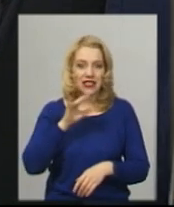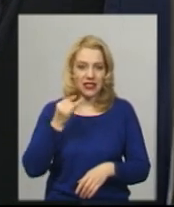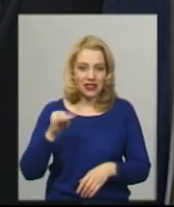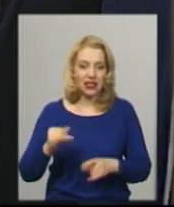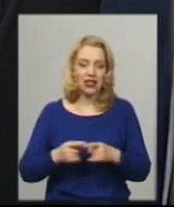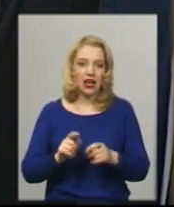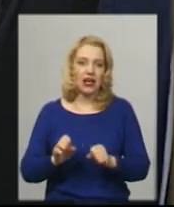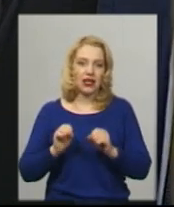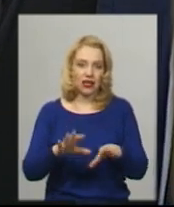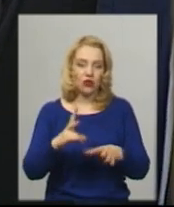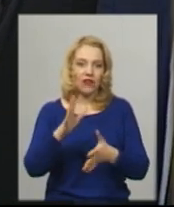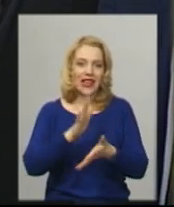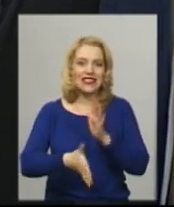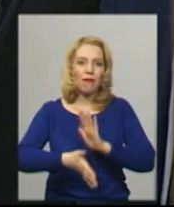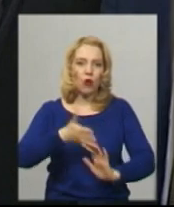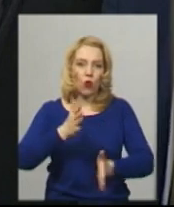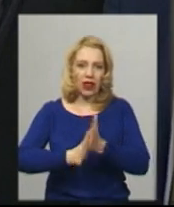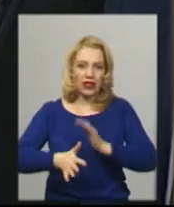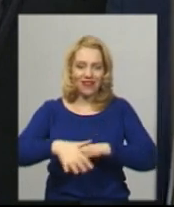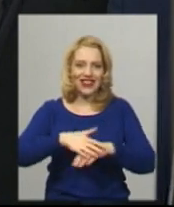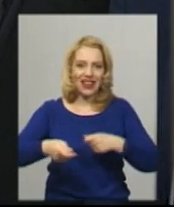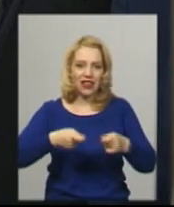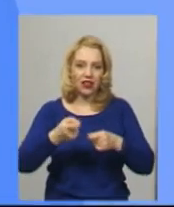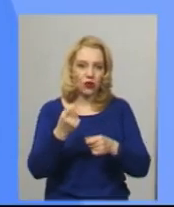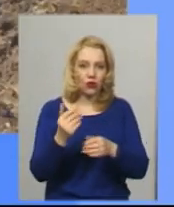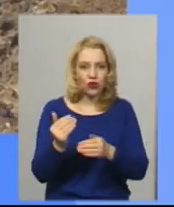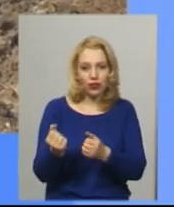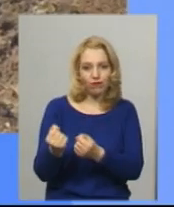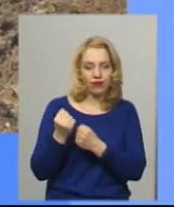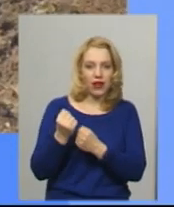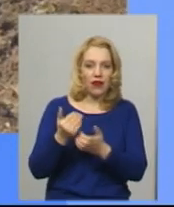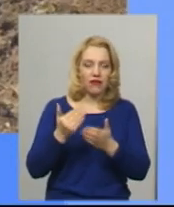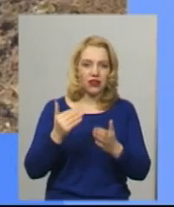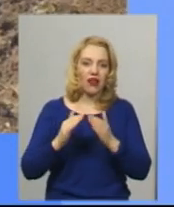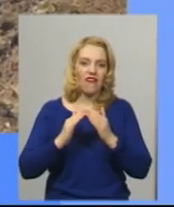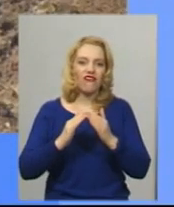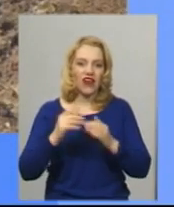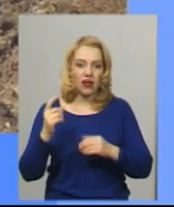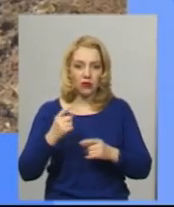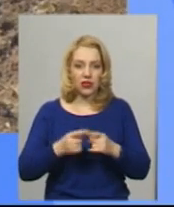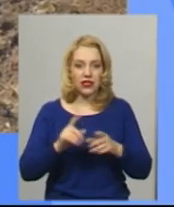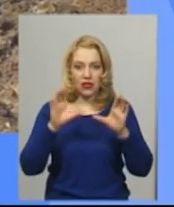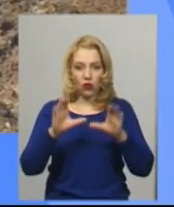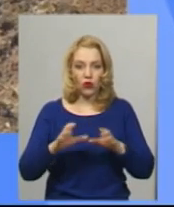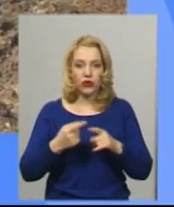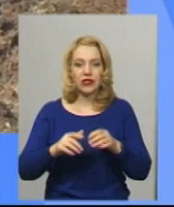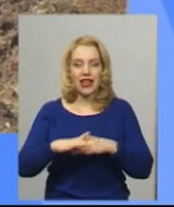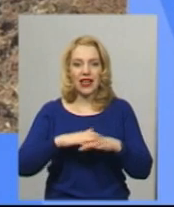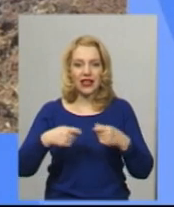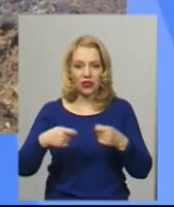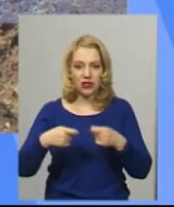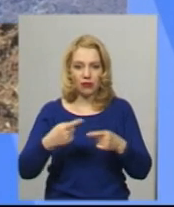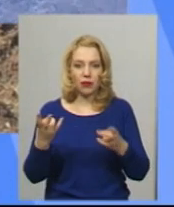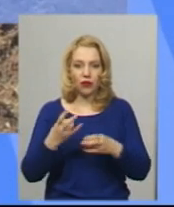спекулятивний ринок і трохи прикрився фермерами. За законом, ринок землі має запрацювати 1 липня 2021